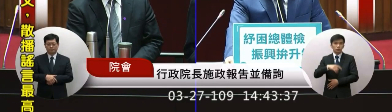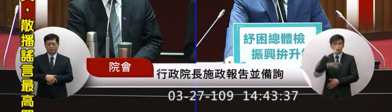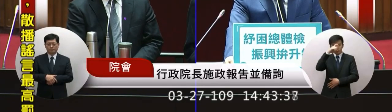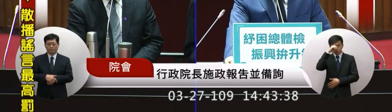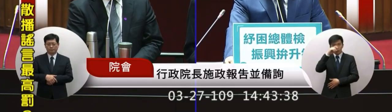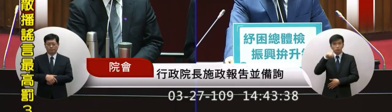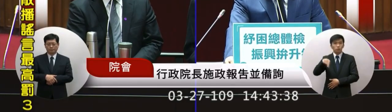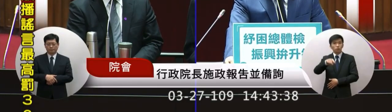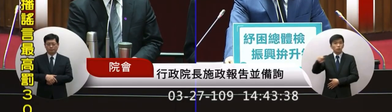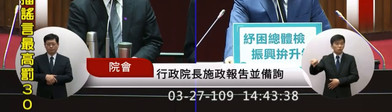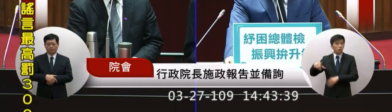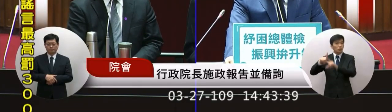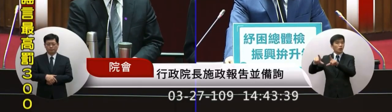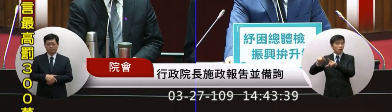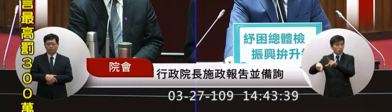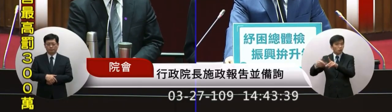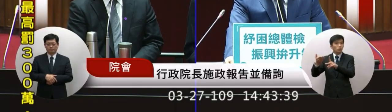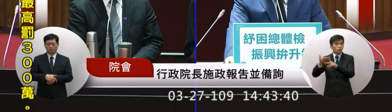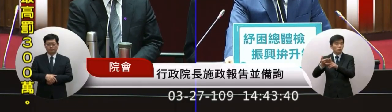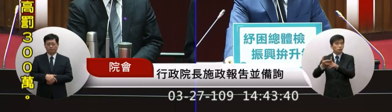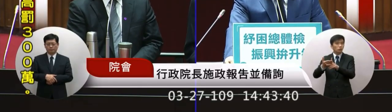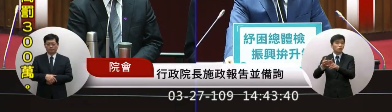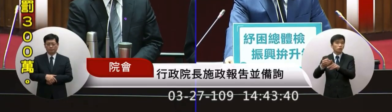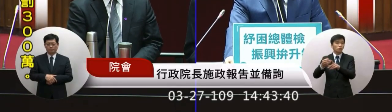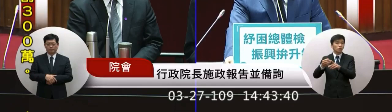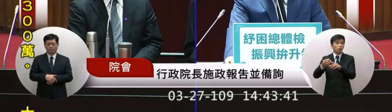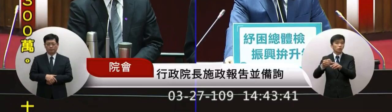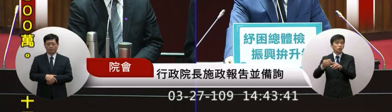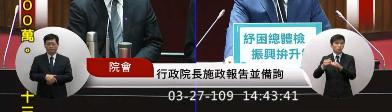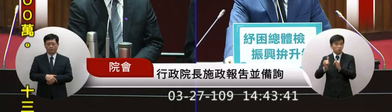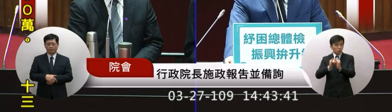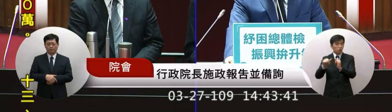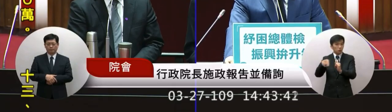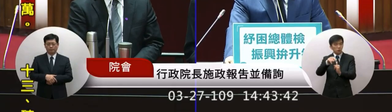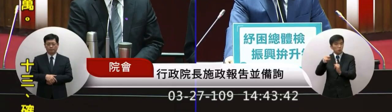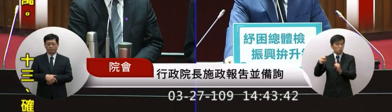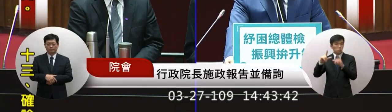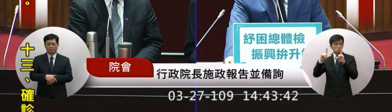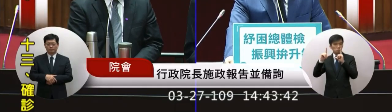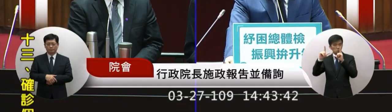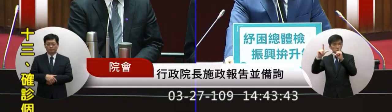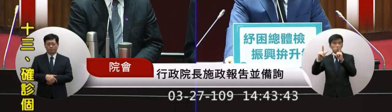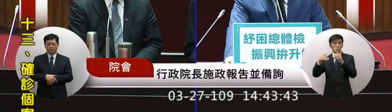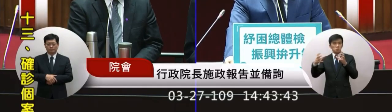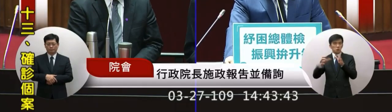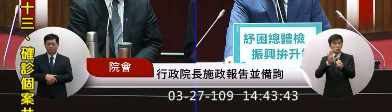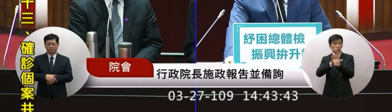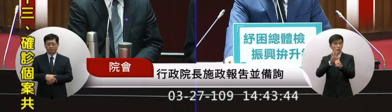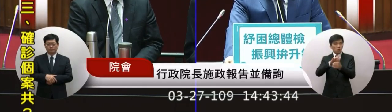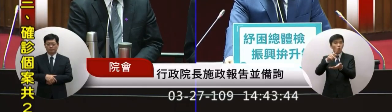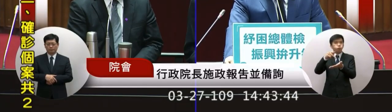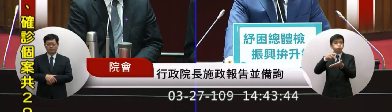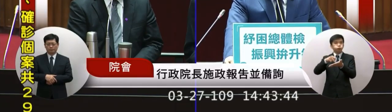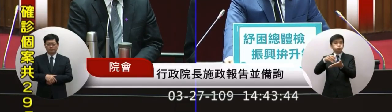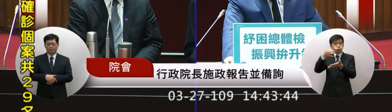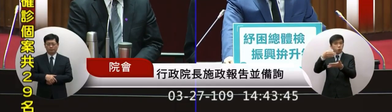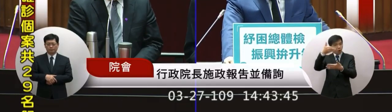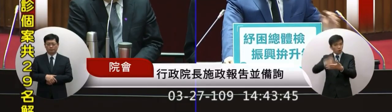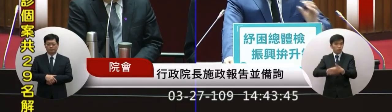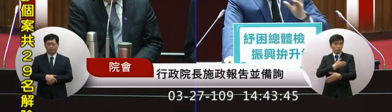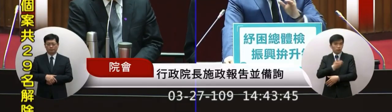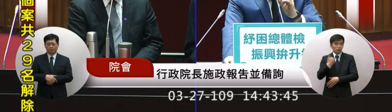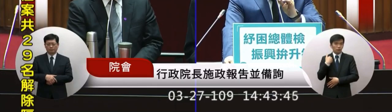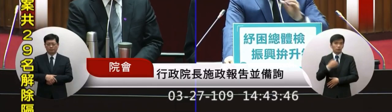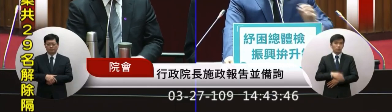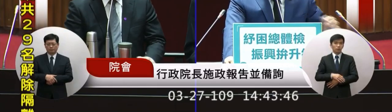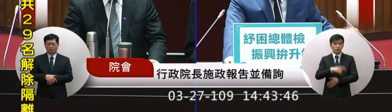些大企业或者是一些他们这些社会的知名人士哈，跟着来一起降租金的部分。啊，这个部分是不是一定？